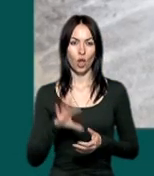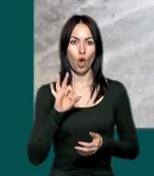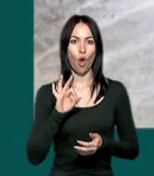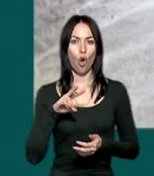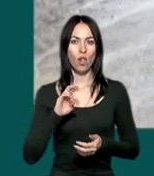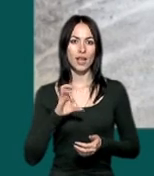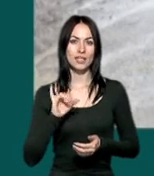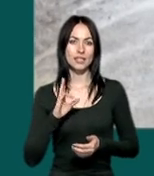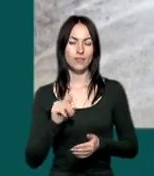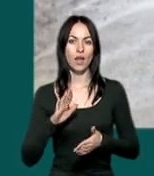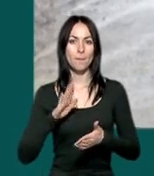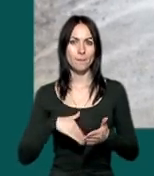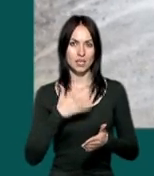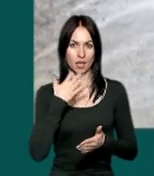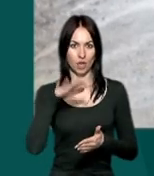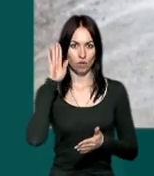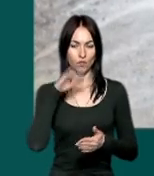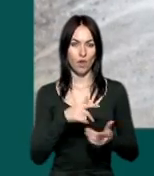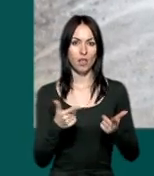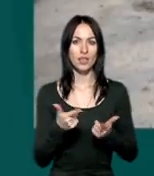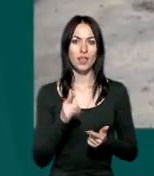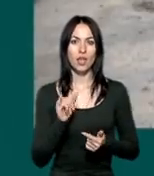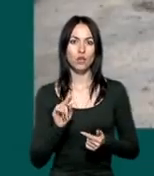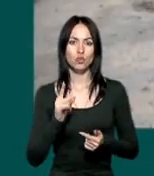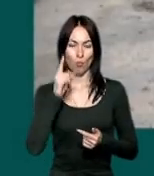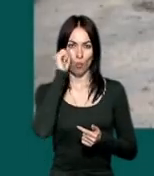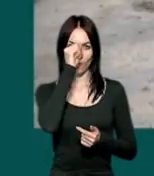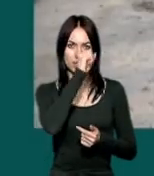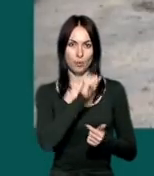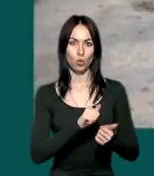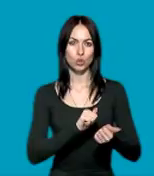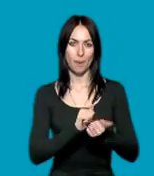Олексіївка без гарячої води. Де та чому взимку замінюють труби?